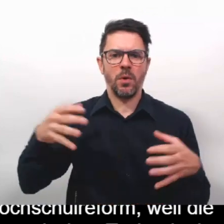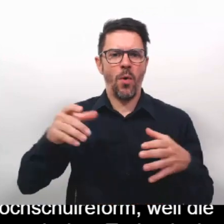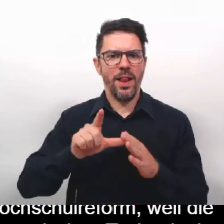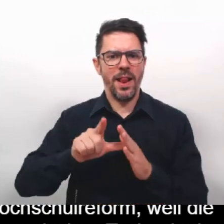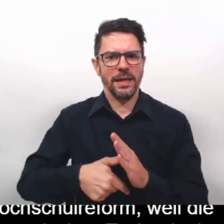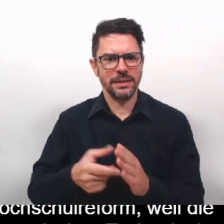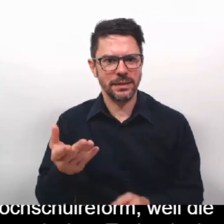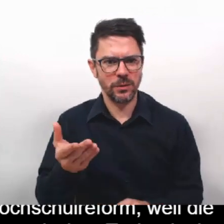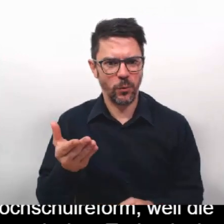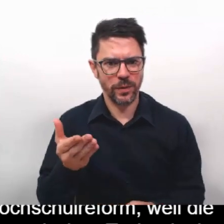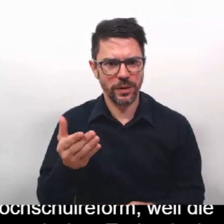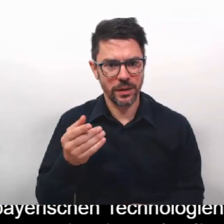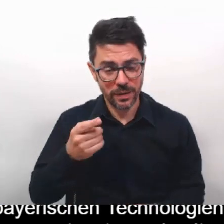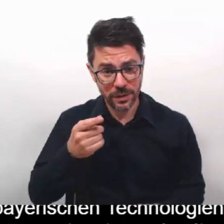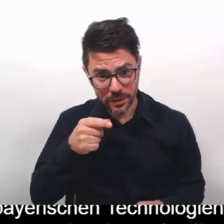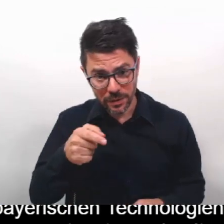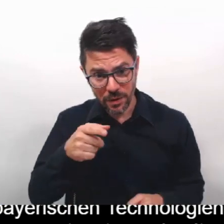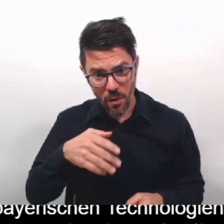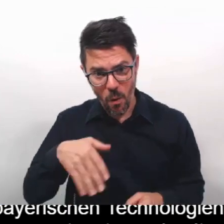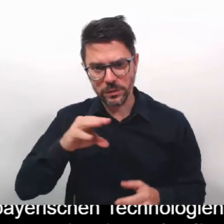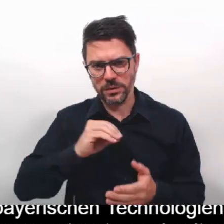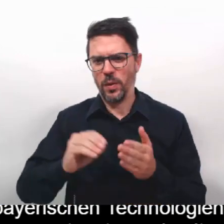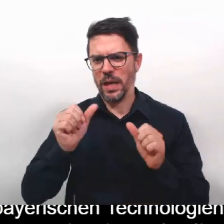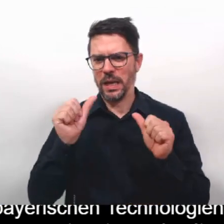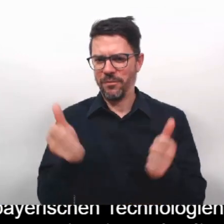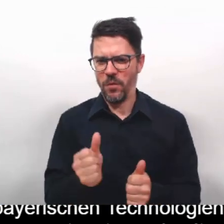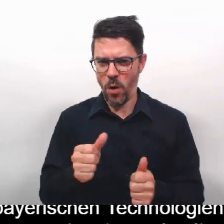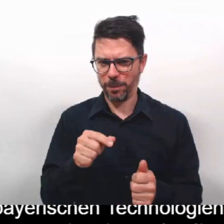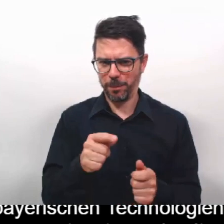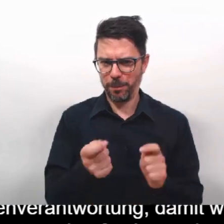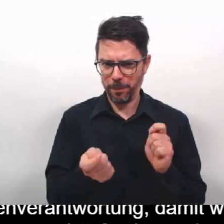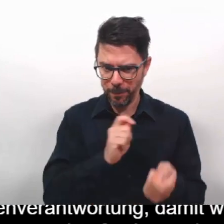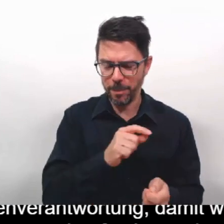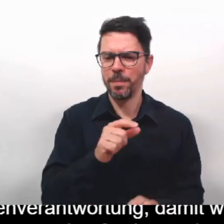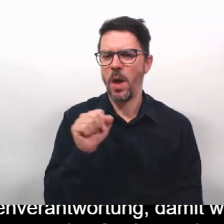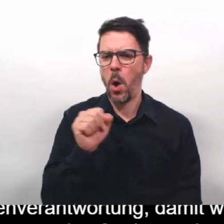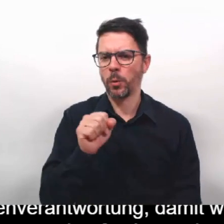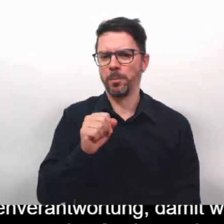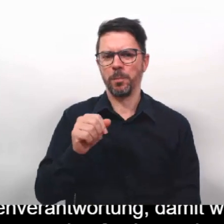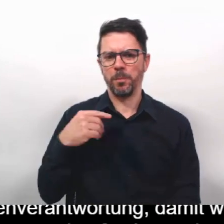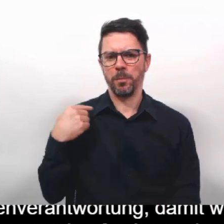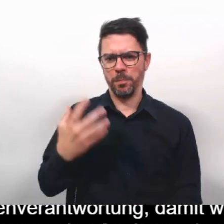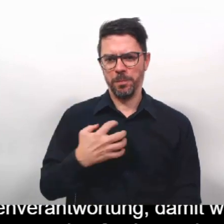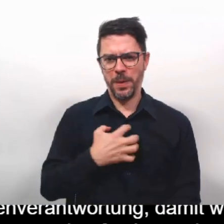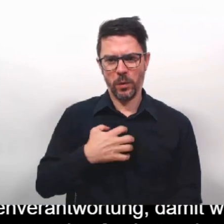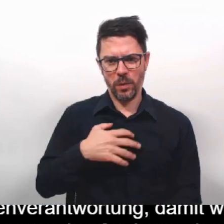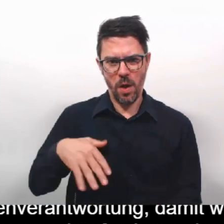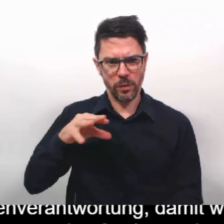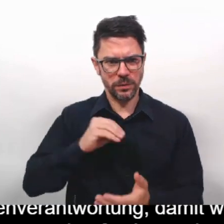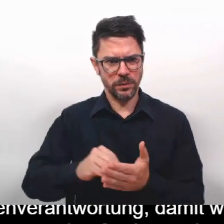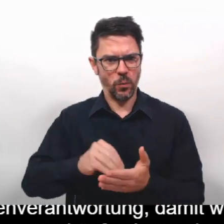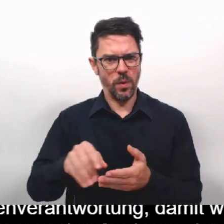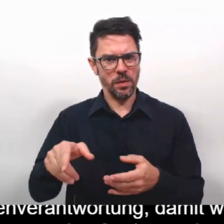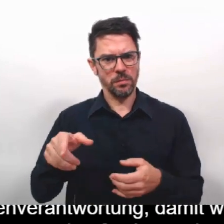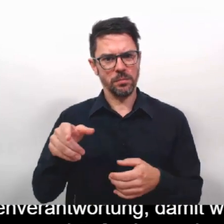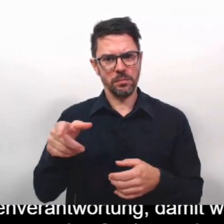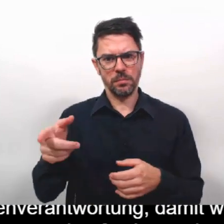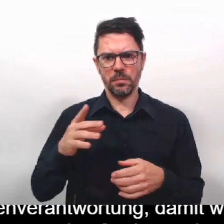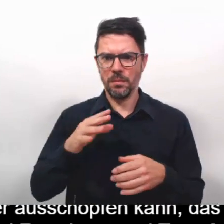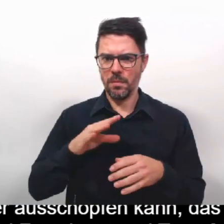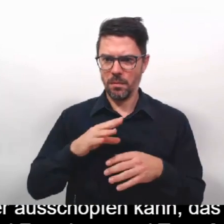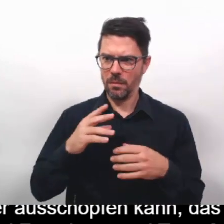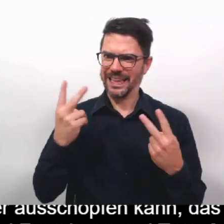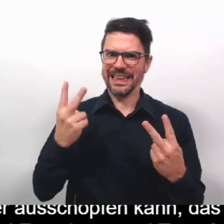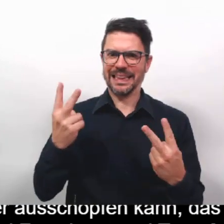wir hatten die Diskussion begonnen mit einem neuen Hochschulinnovationsgesetz. Es wird also ein komplett neues Gesetz geschrieben werden.